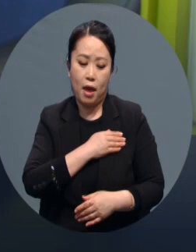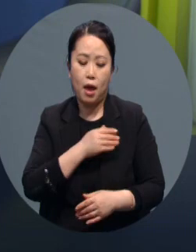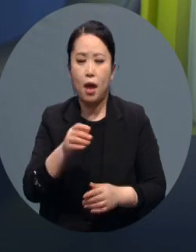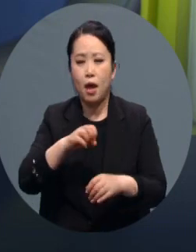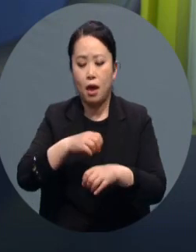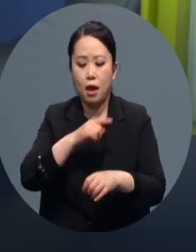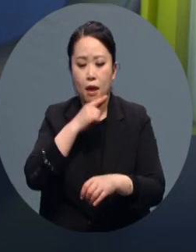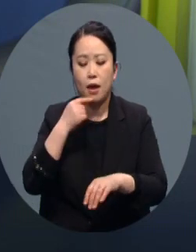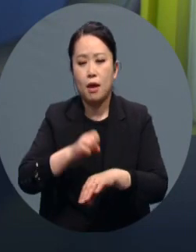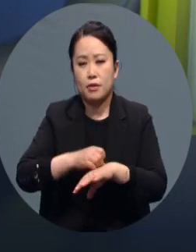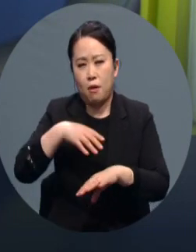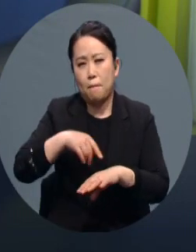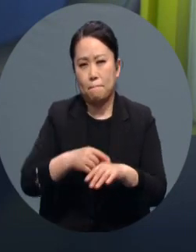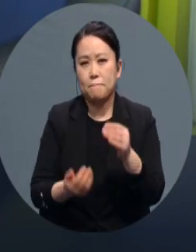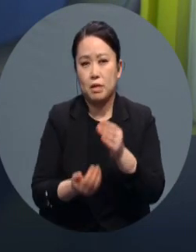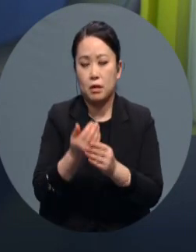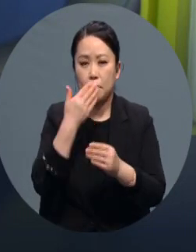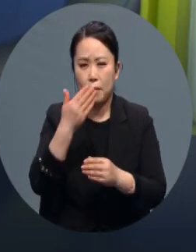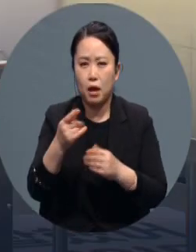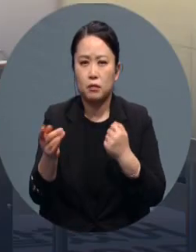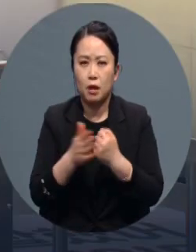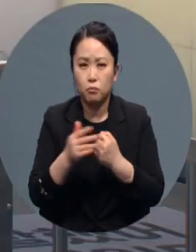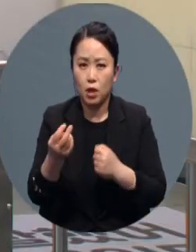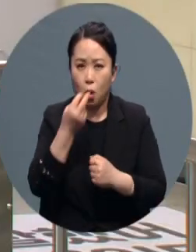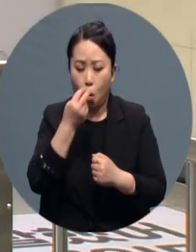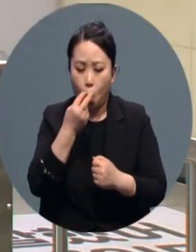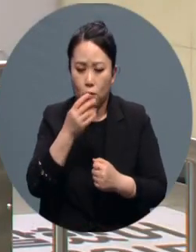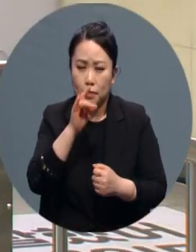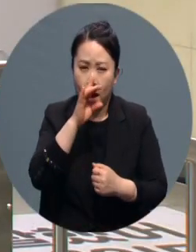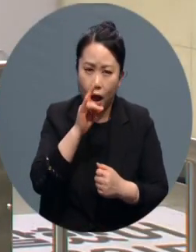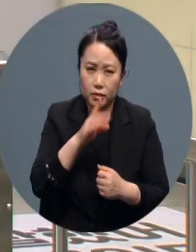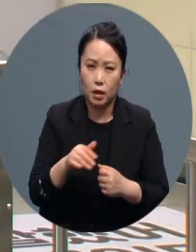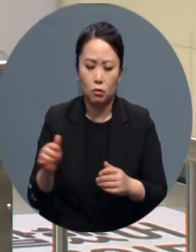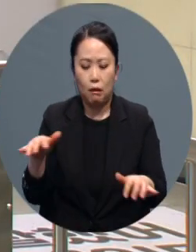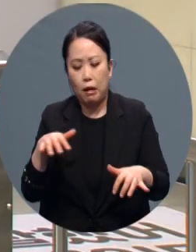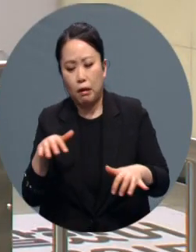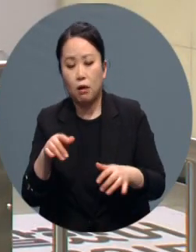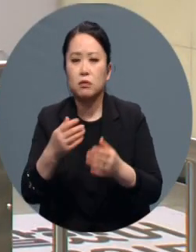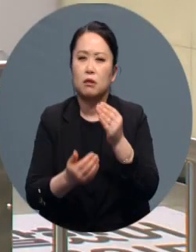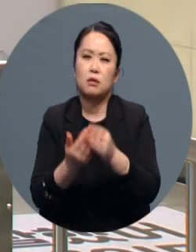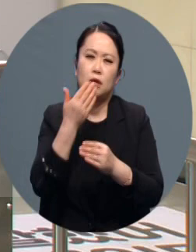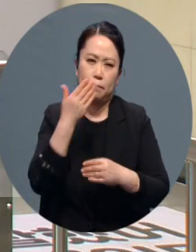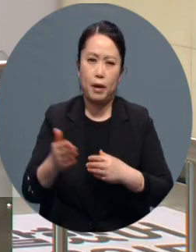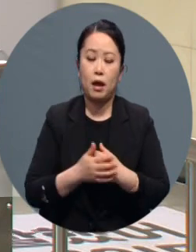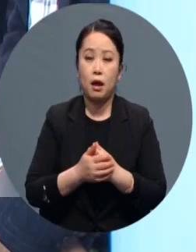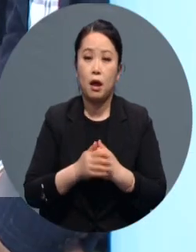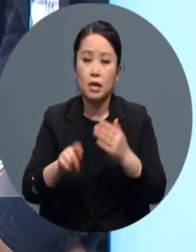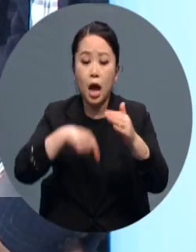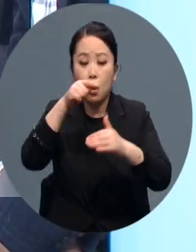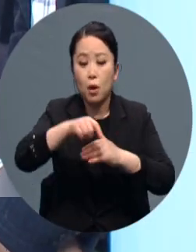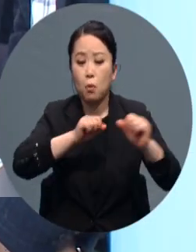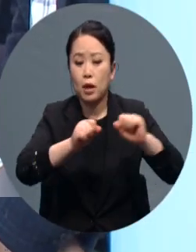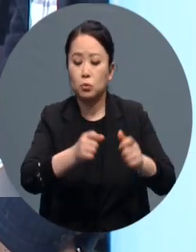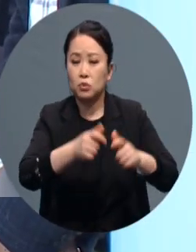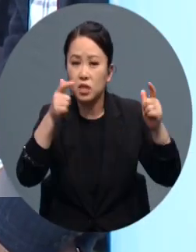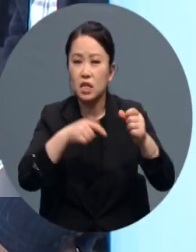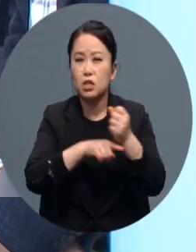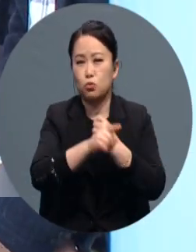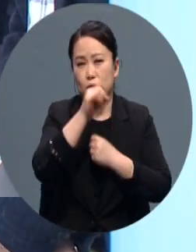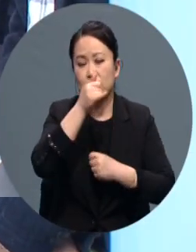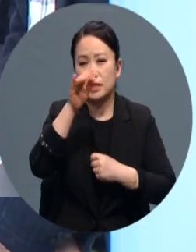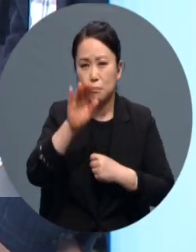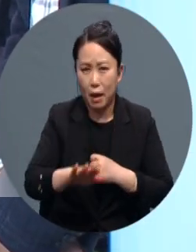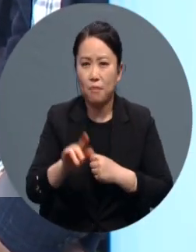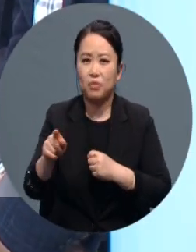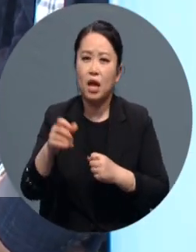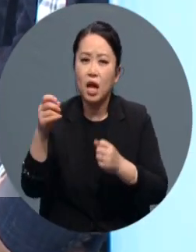곤란, 경련 이런 것도 잘 생길 수 있습니다. 야외 활동이 늘어난 원인도 있지만 보건당국은 지난 3월 실내 마스크